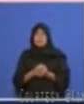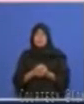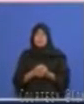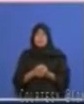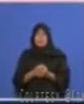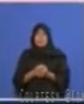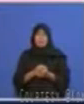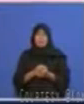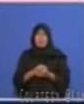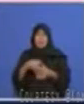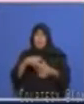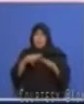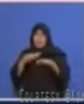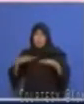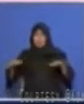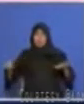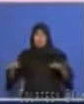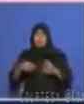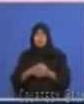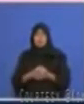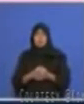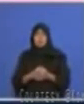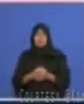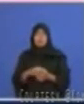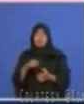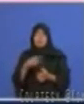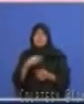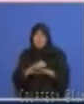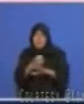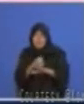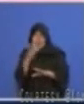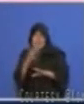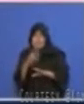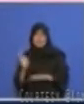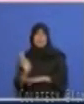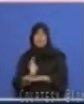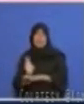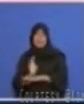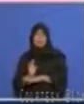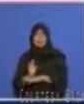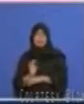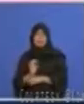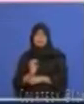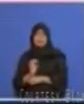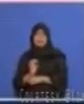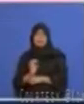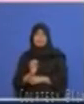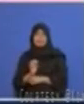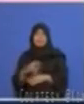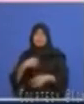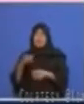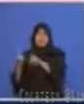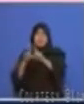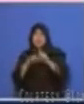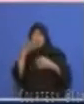di diberdayakan ini Ah ini kita bisa lihat di bantain sendiri Mengapa saya terlalu percaya diri mendamping Pak Prof di